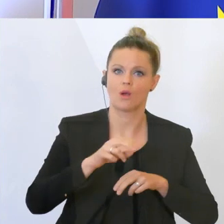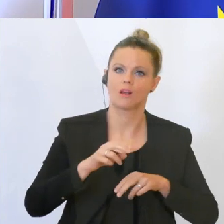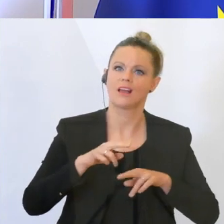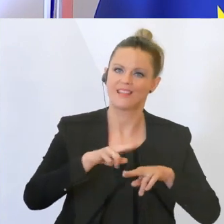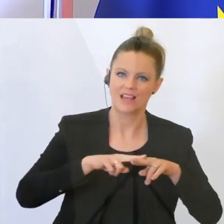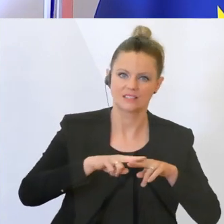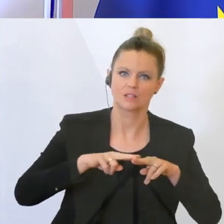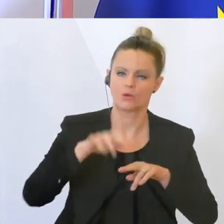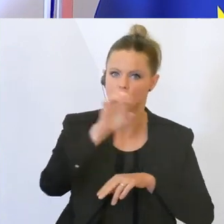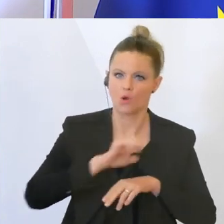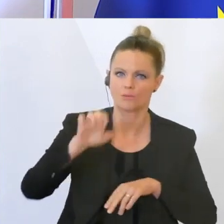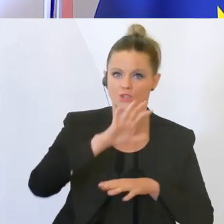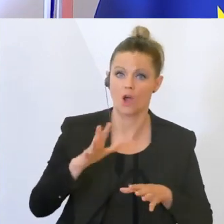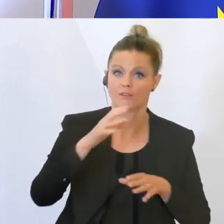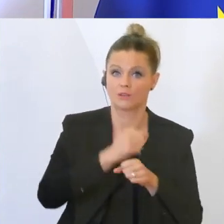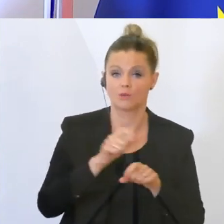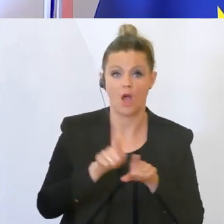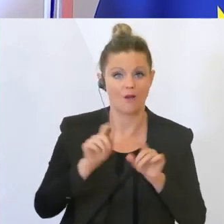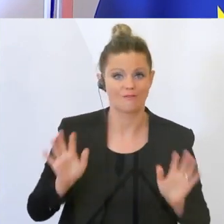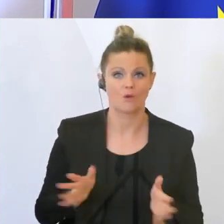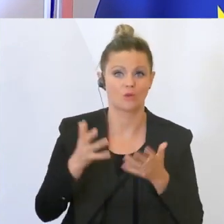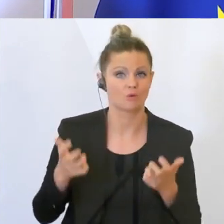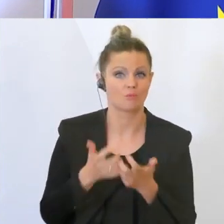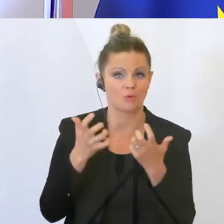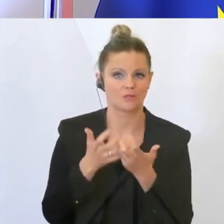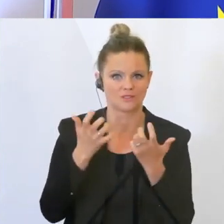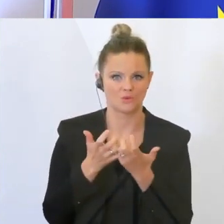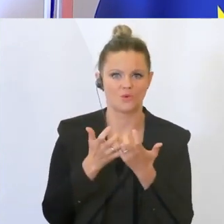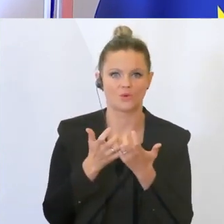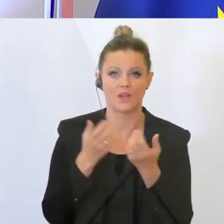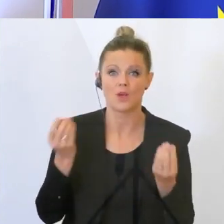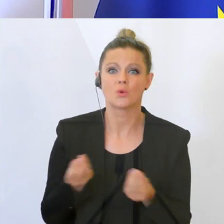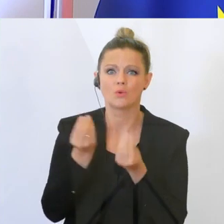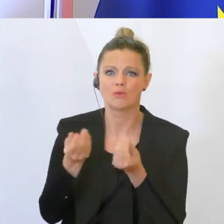europäische Aufrechterhaltung sowie die Förderung der Produktion